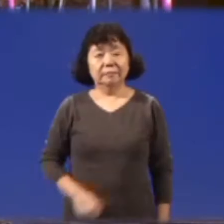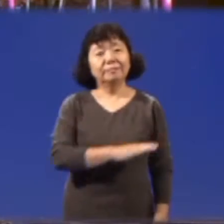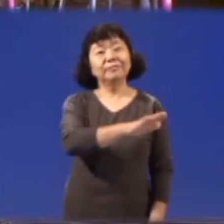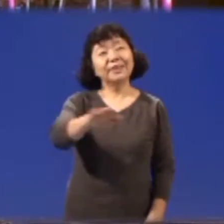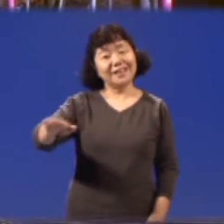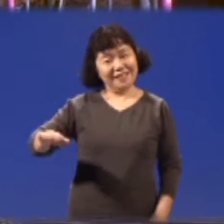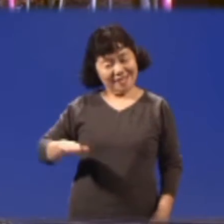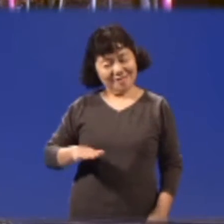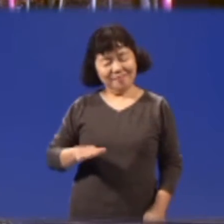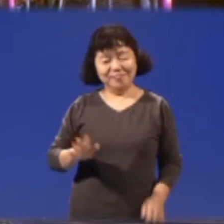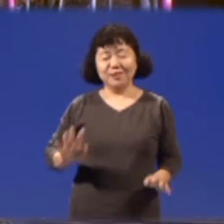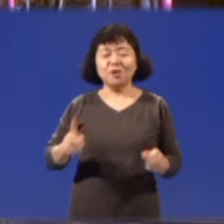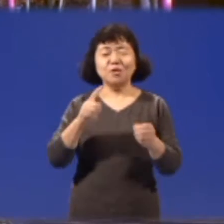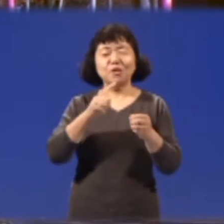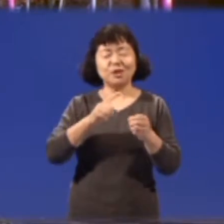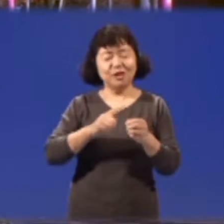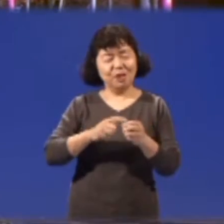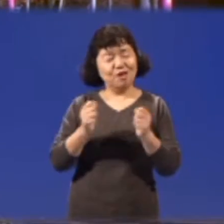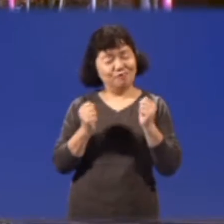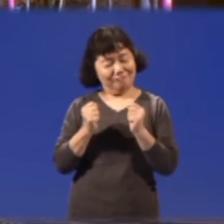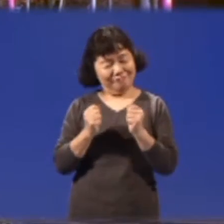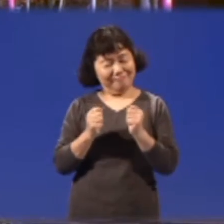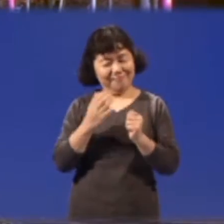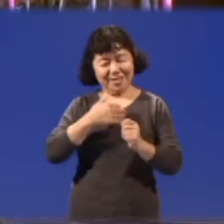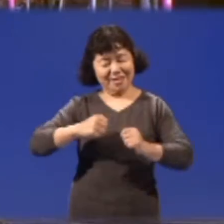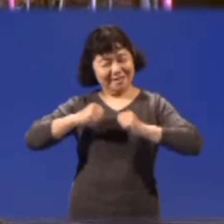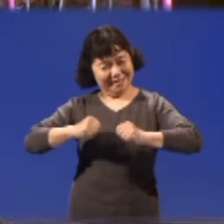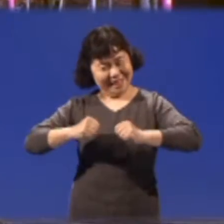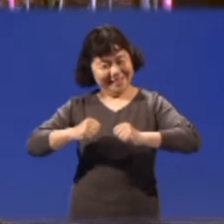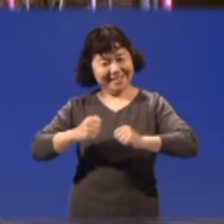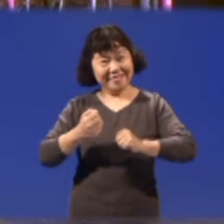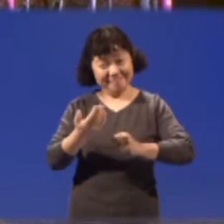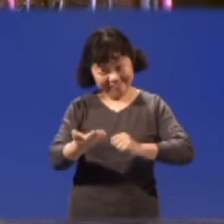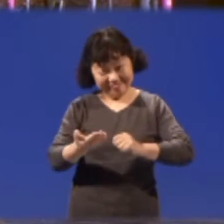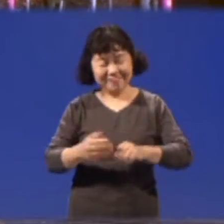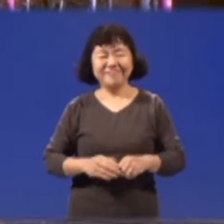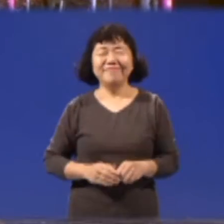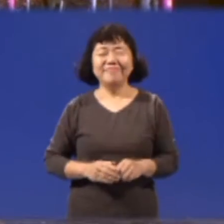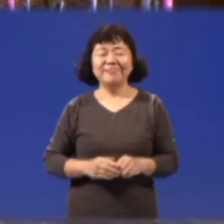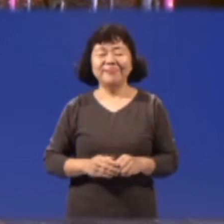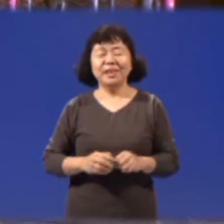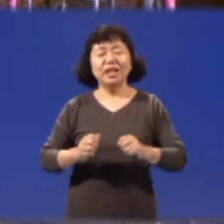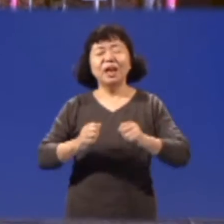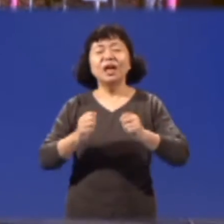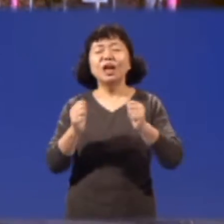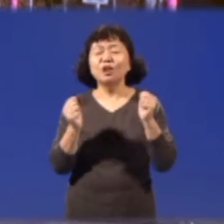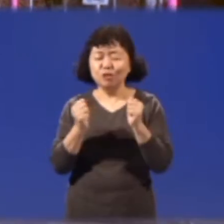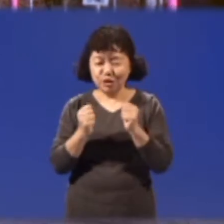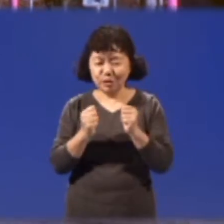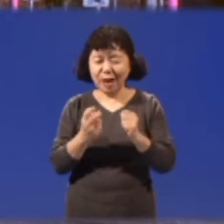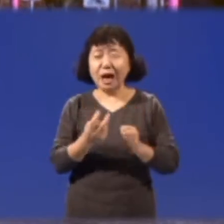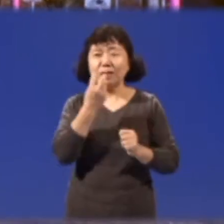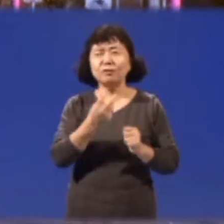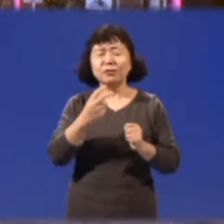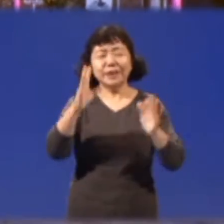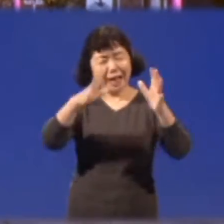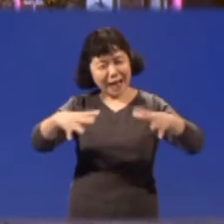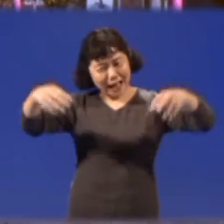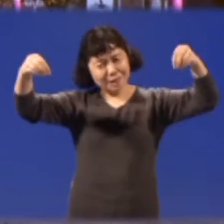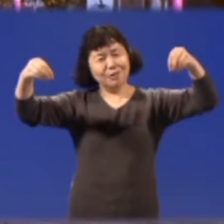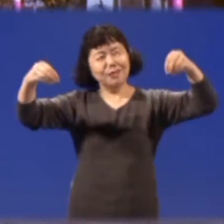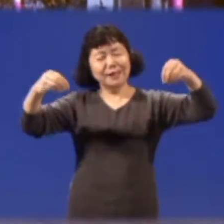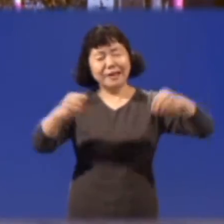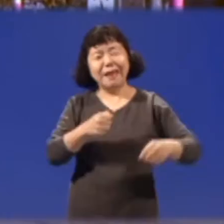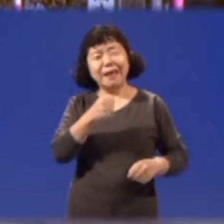皆さん今年の冬は元気に過ごしていますか。冬は空気が乾燥して風邪をひきやすい季節です